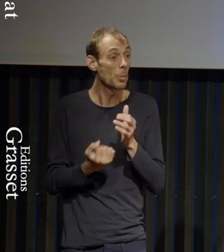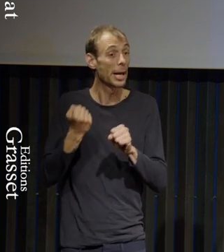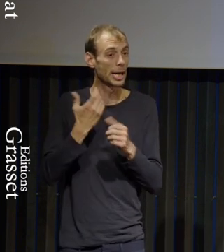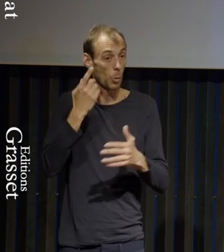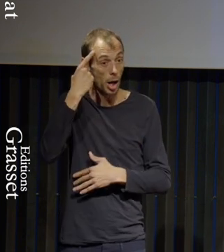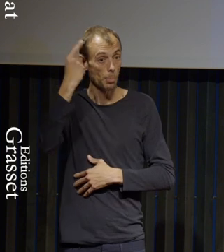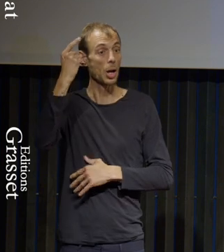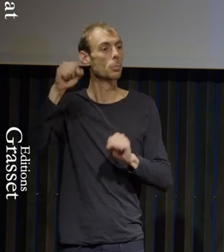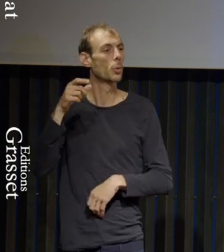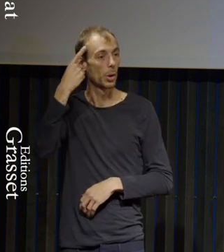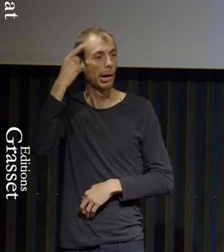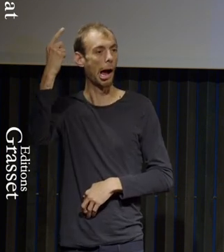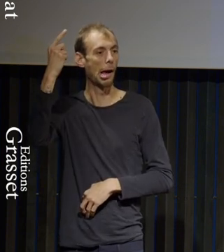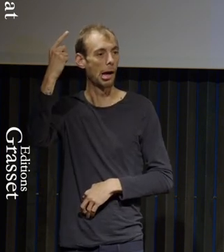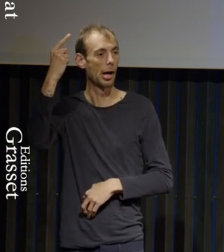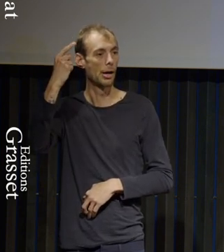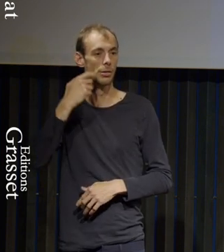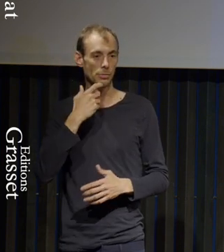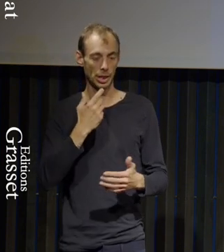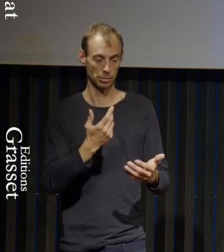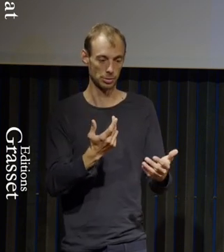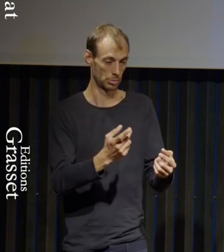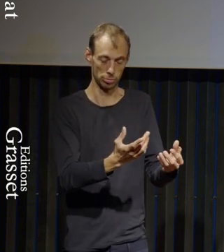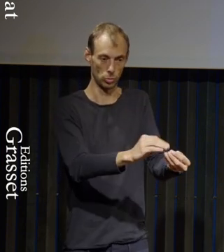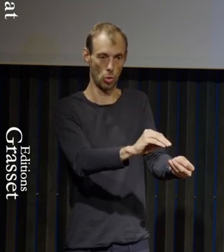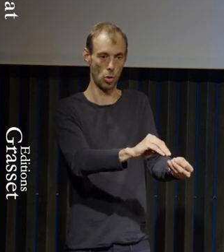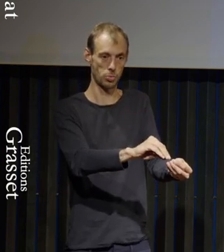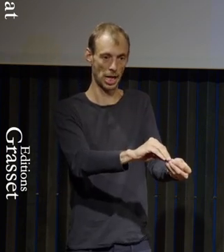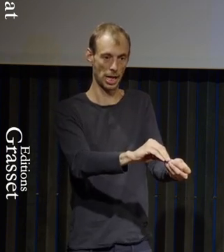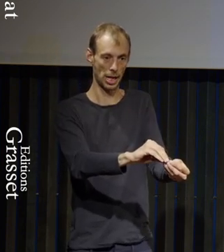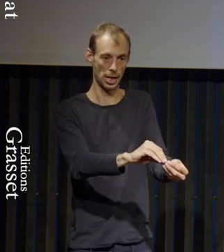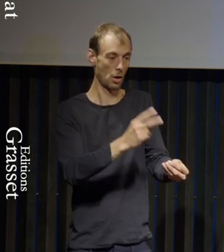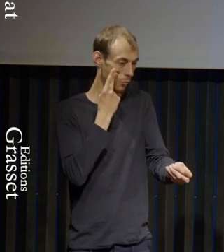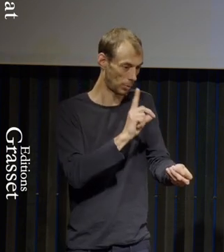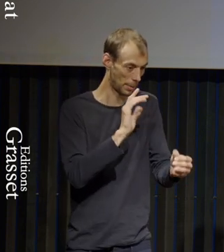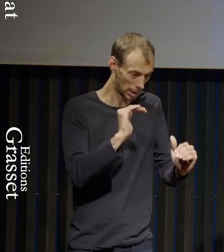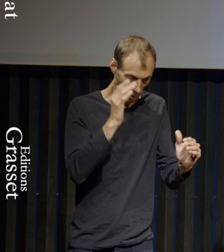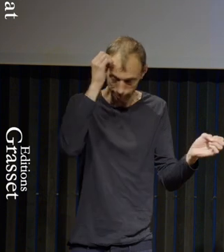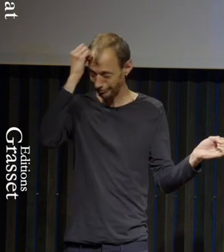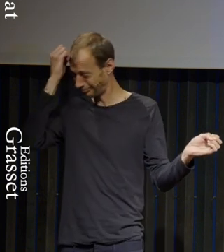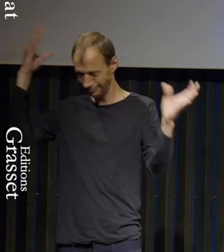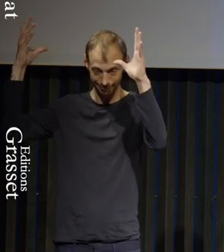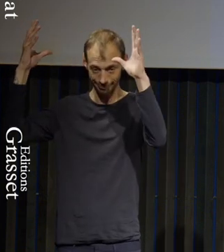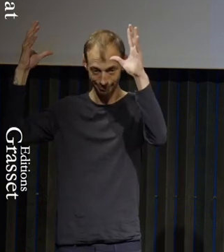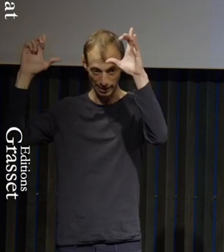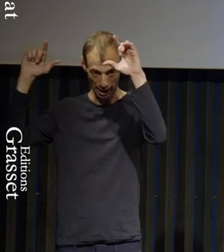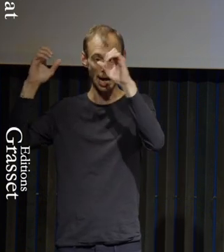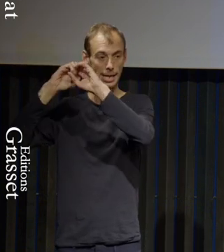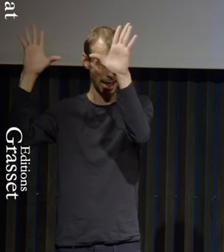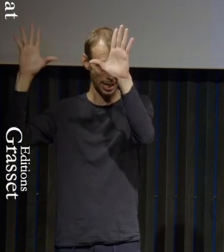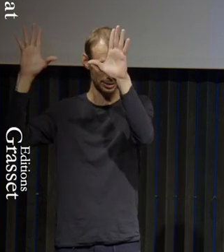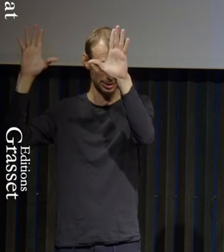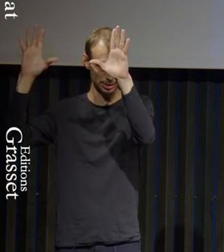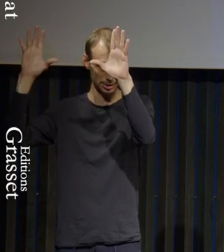où il s'est représenté le monde plutôt qu'interagir passivement avec lui, eh bien, il est